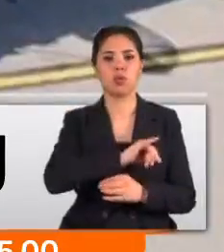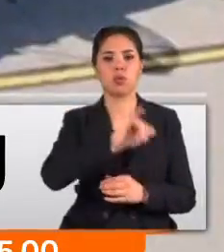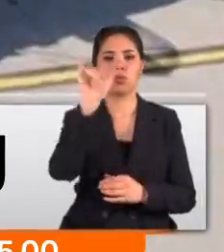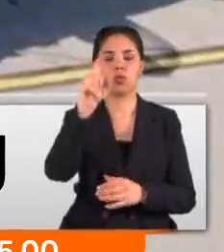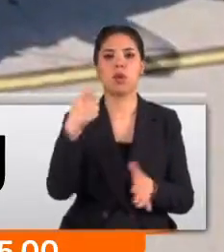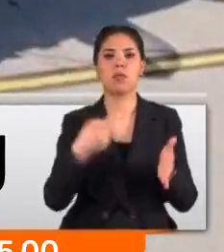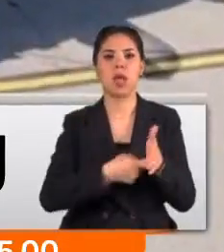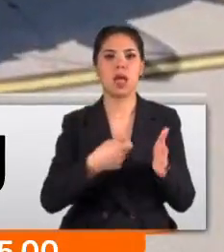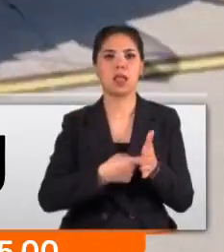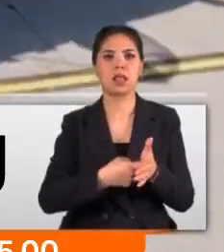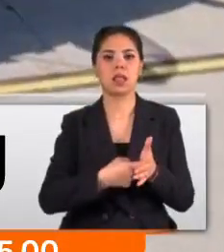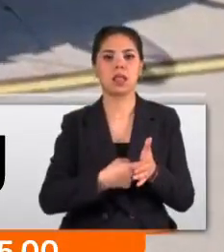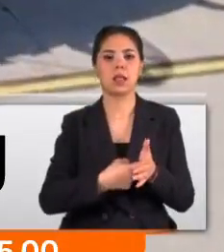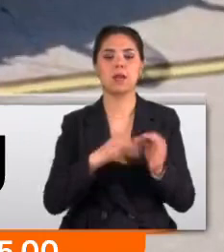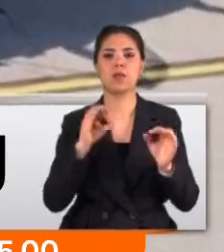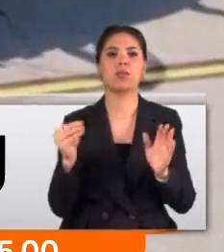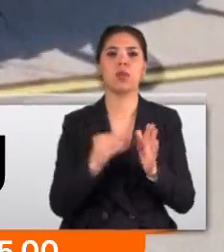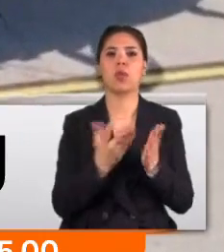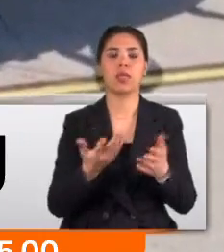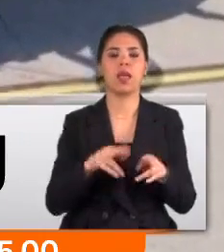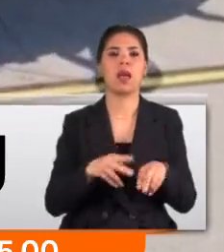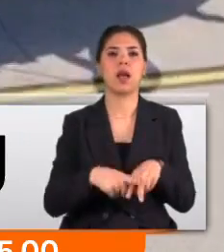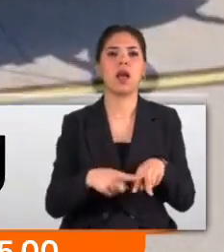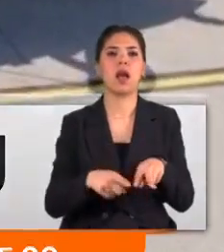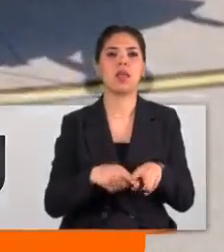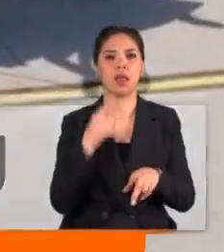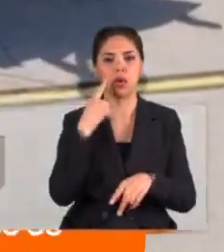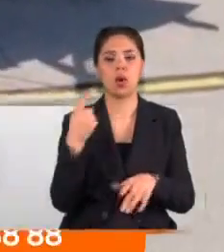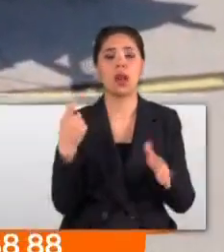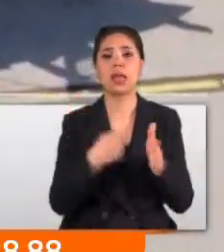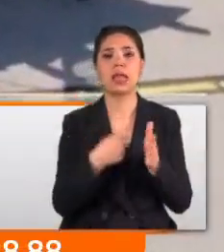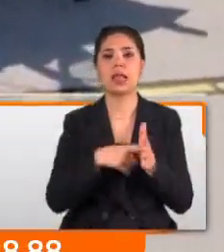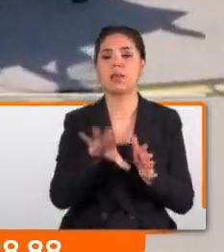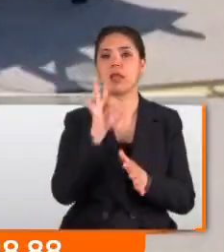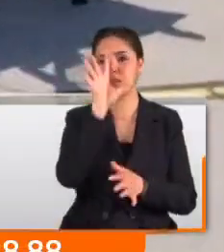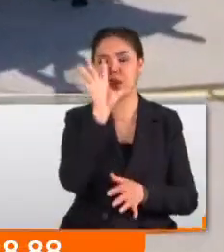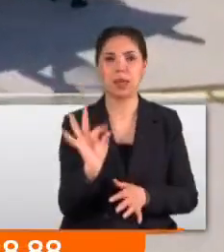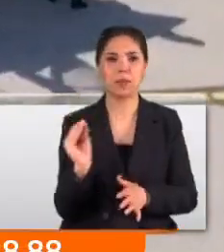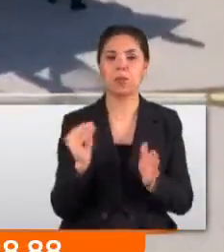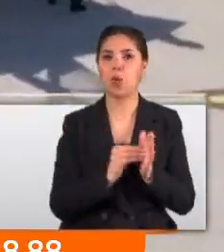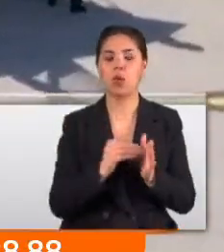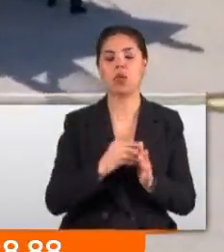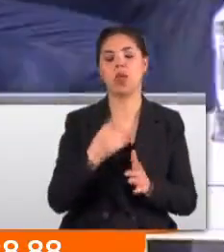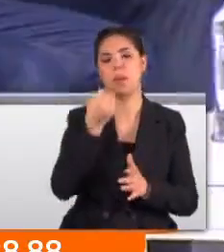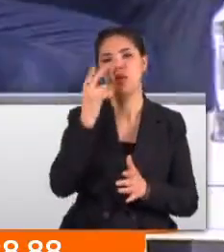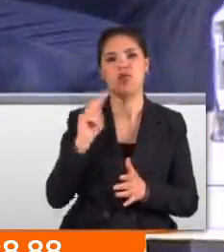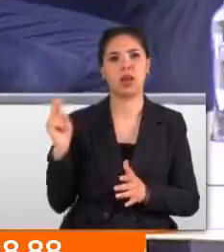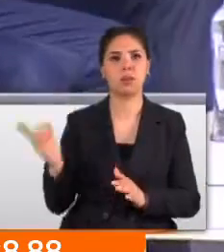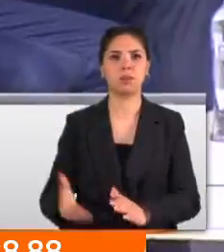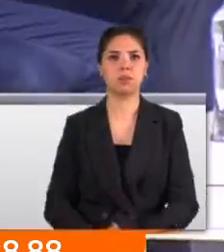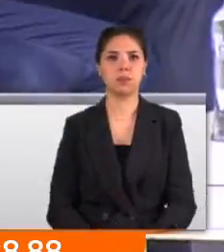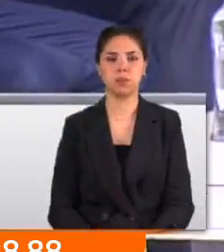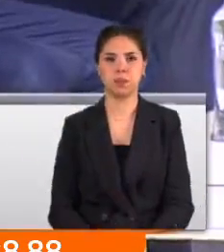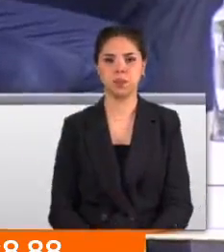uçağımızın ismi artık Kaan'dır. İsim babası da Devlet Bey'dir.